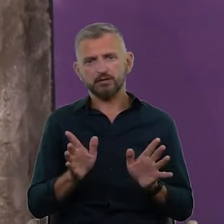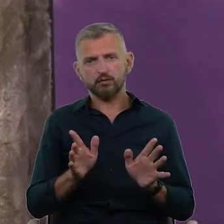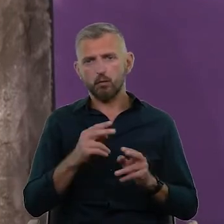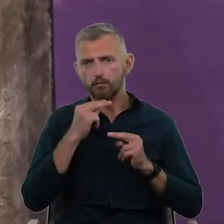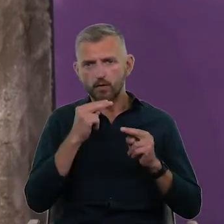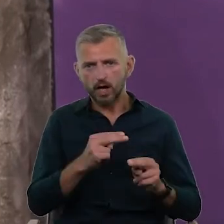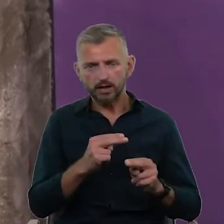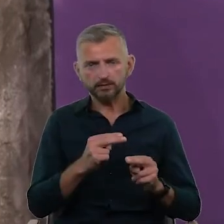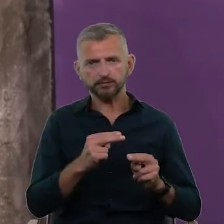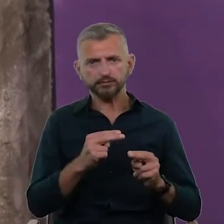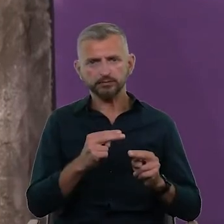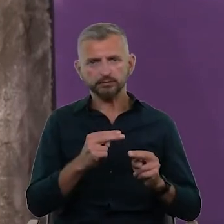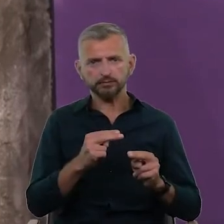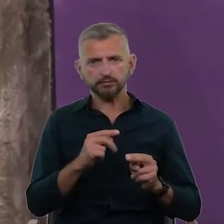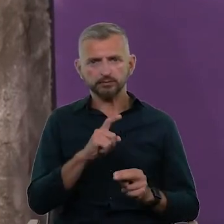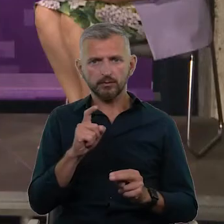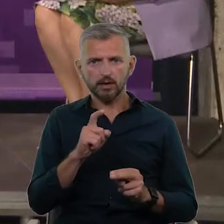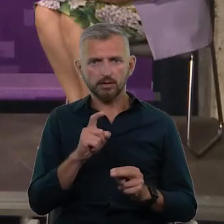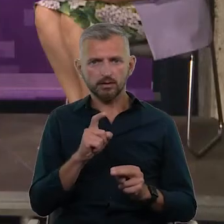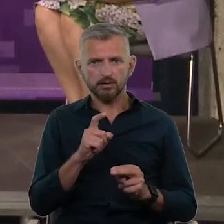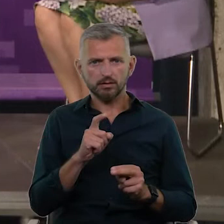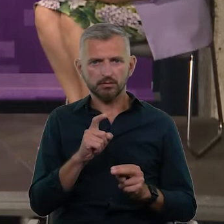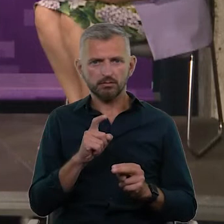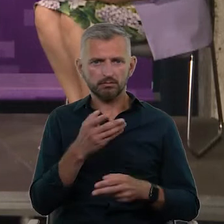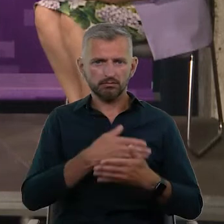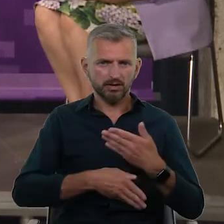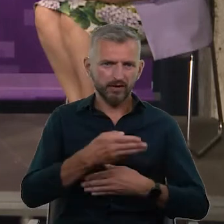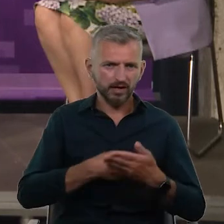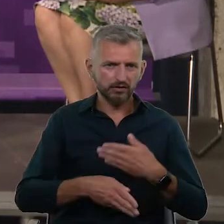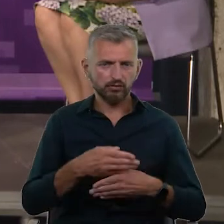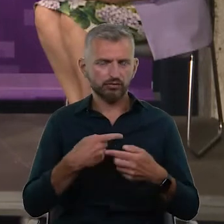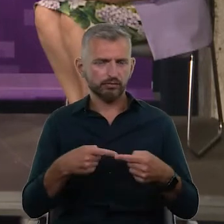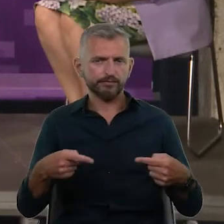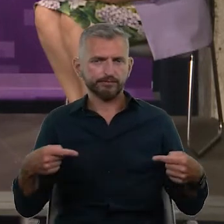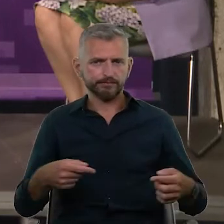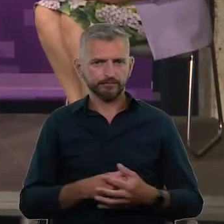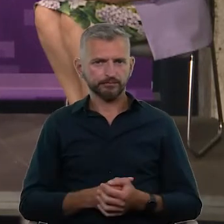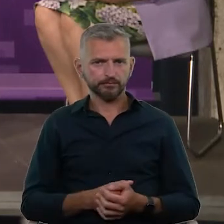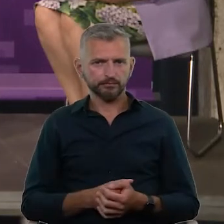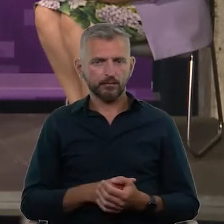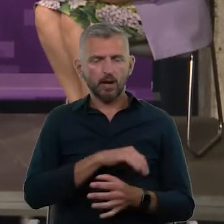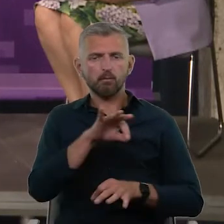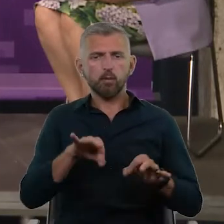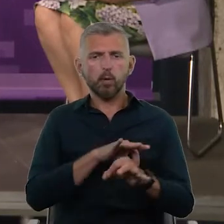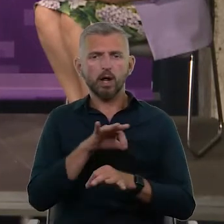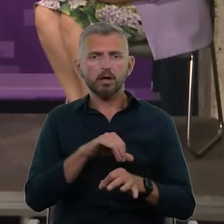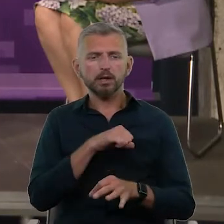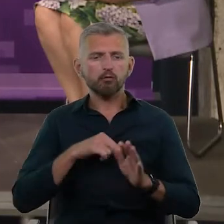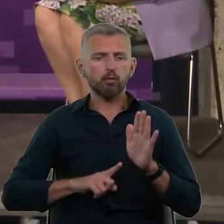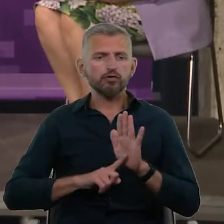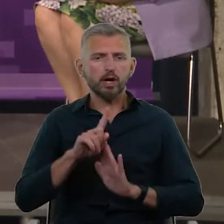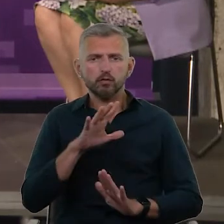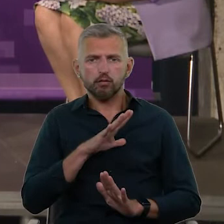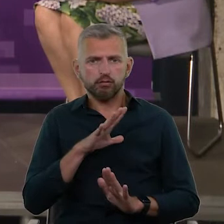особливої уваги, з обмеженими можливостями, з інвалідністю і таке інше. Проект на самому початку дійсно